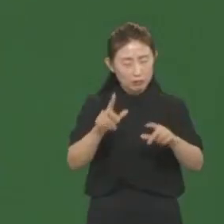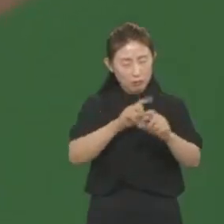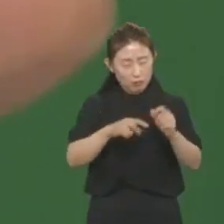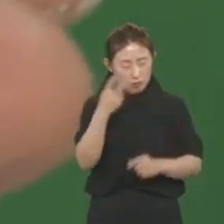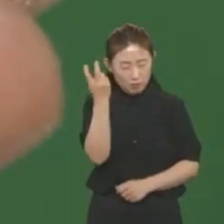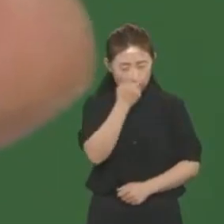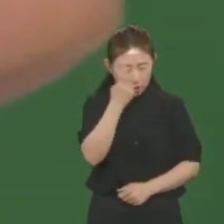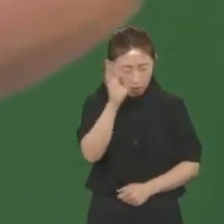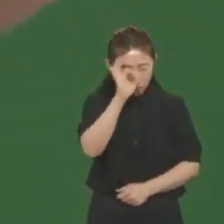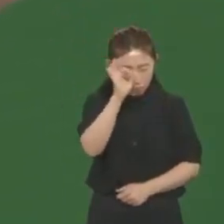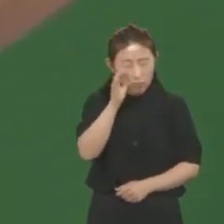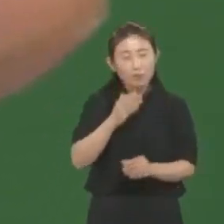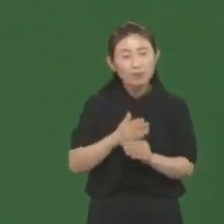TJB 조형준입니다